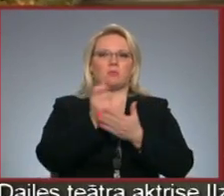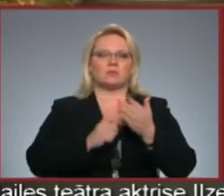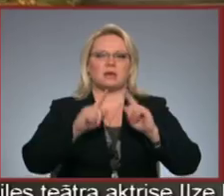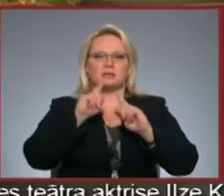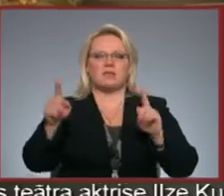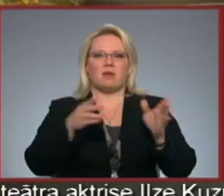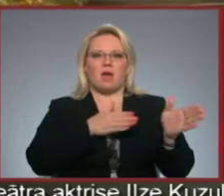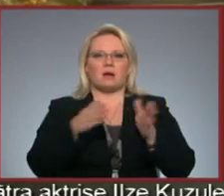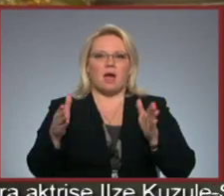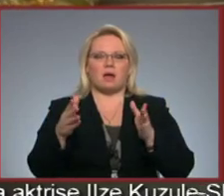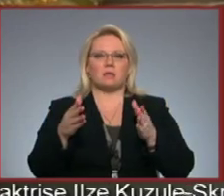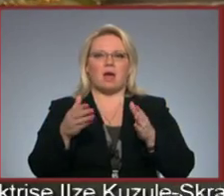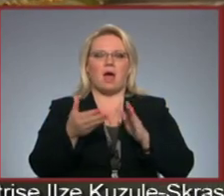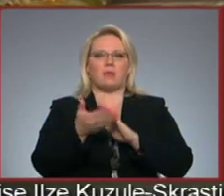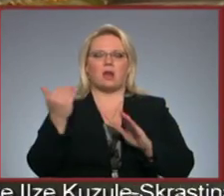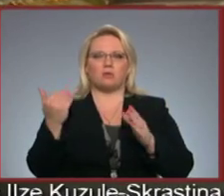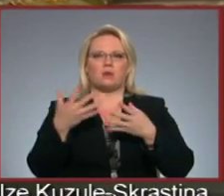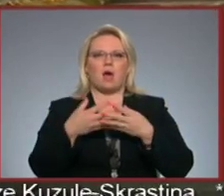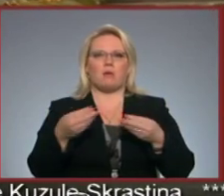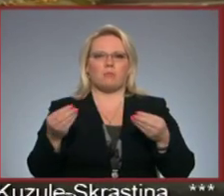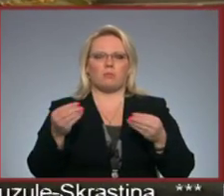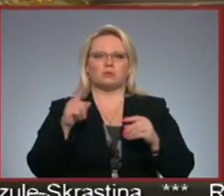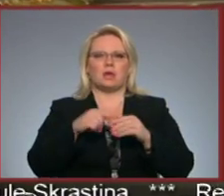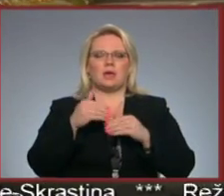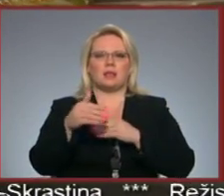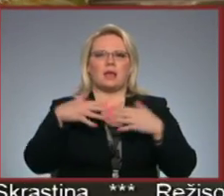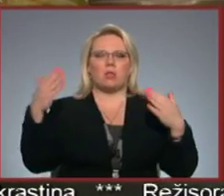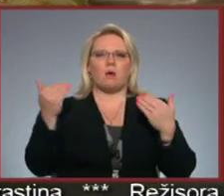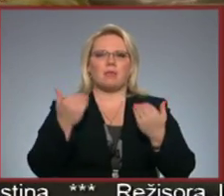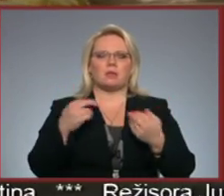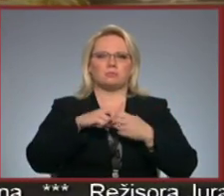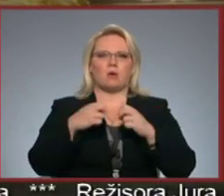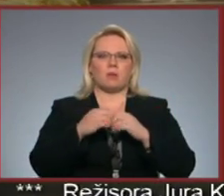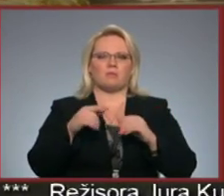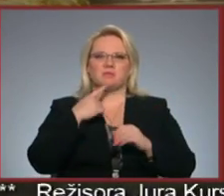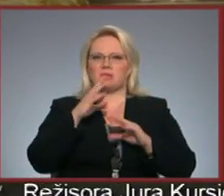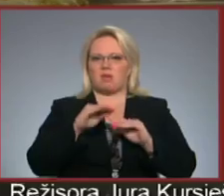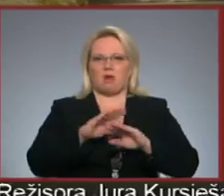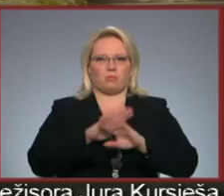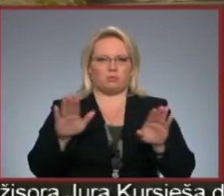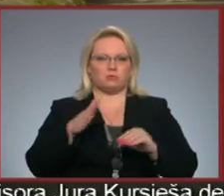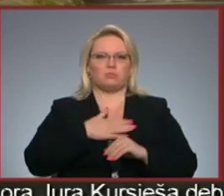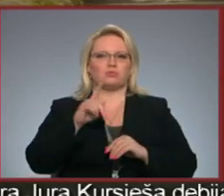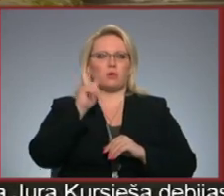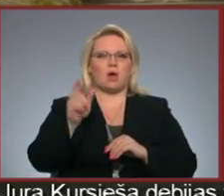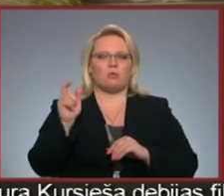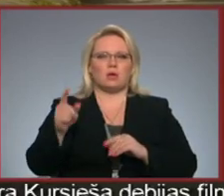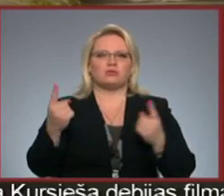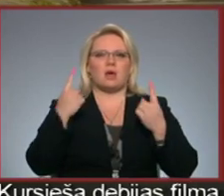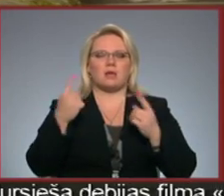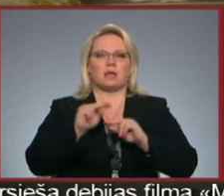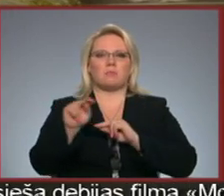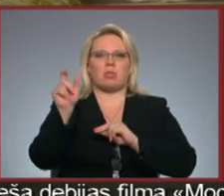kārtā apraujas un apklust lielo tagadnes problēmu priekšā. Neapklust viss, mūsu jaunieši, talantīgu pedagogu